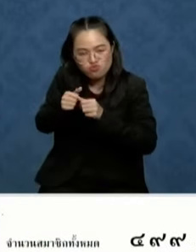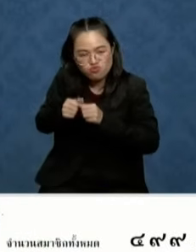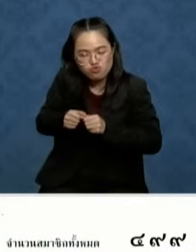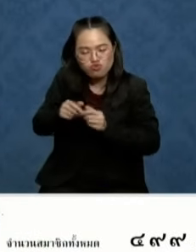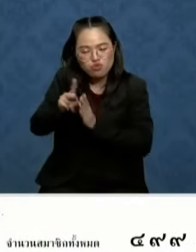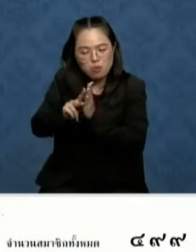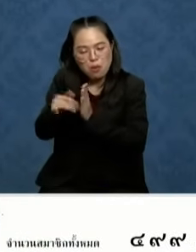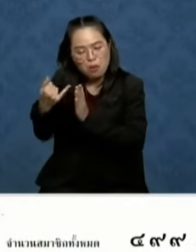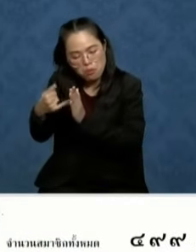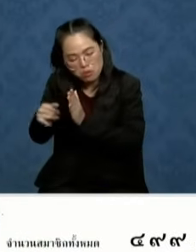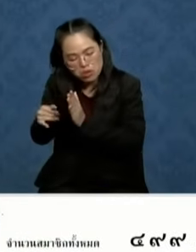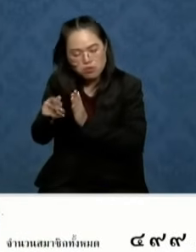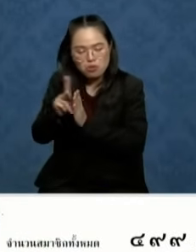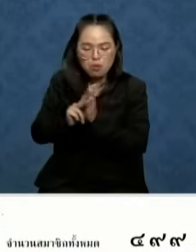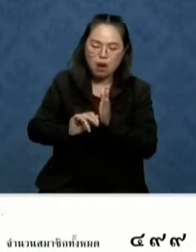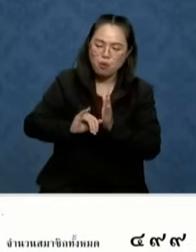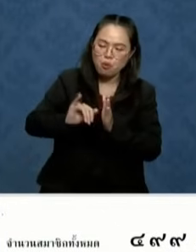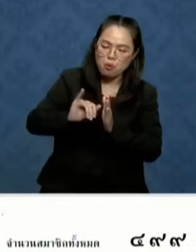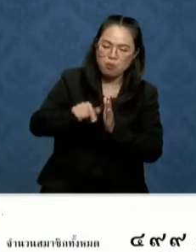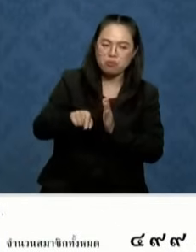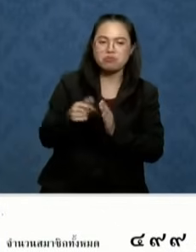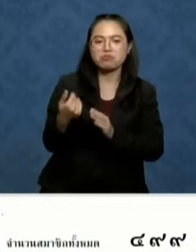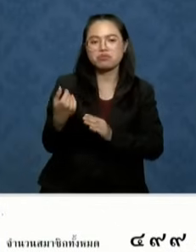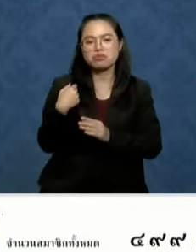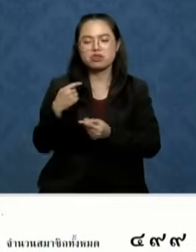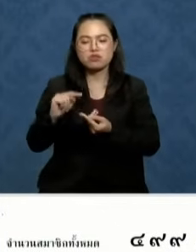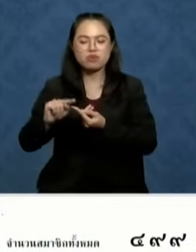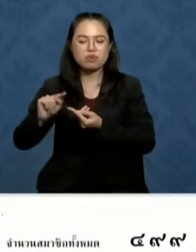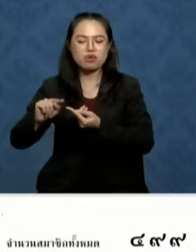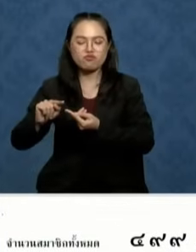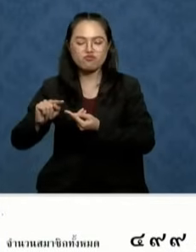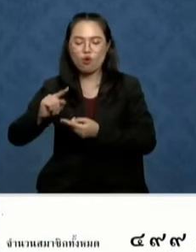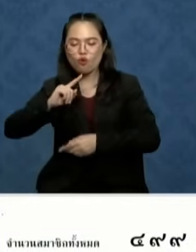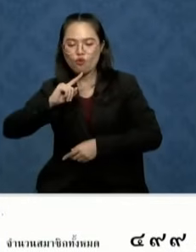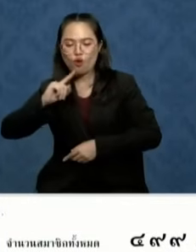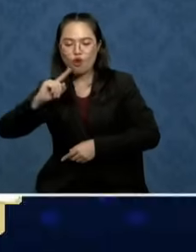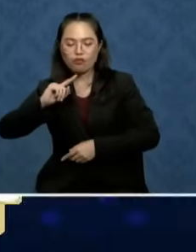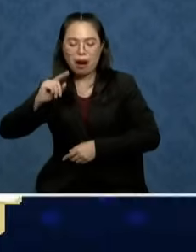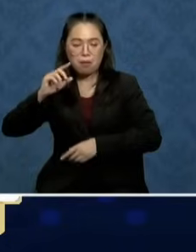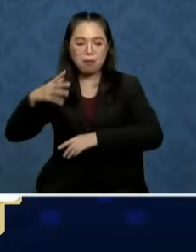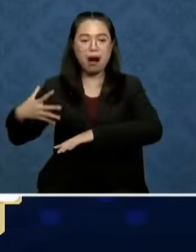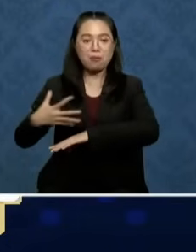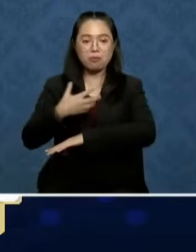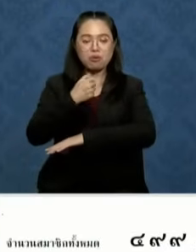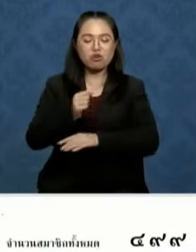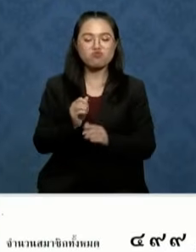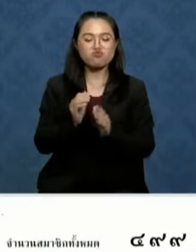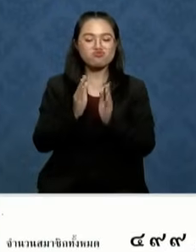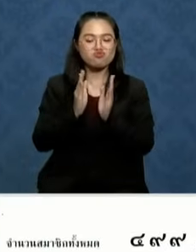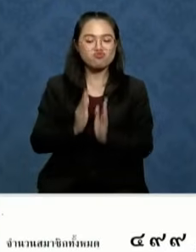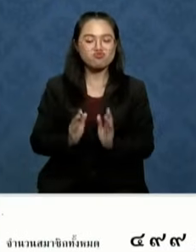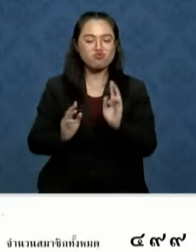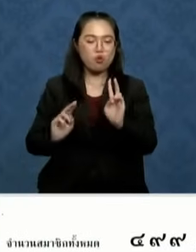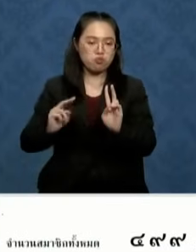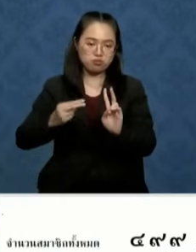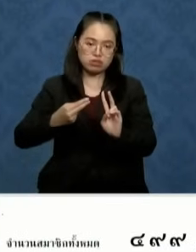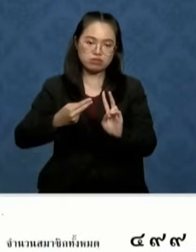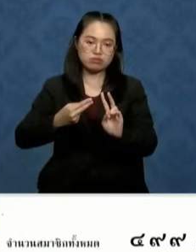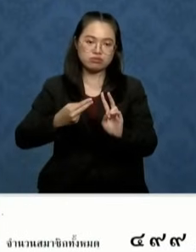างมีกรณีที่เป็นนักโทษการเมืองกว่า 20,000 คนดังนั้นครับท่านประธานที่เค